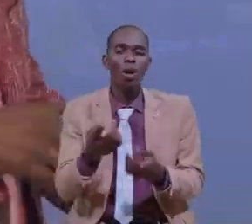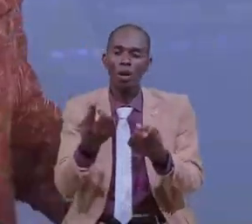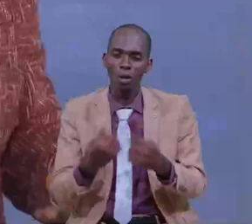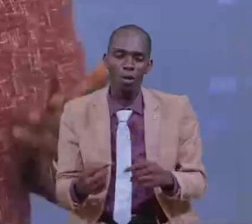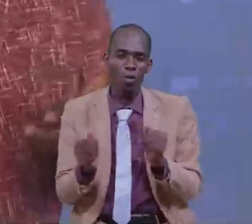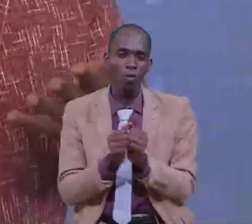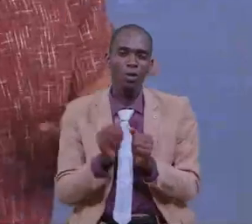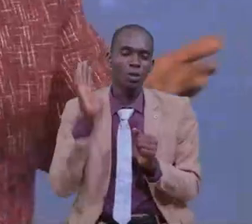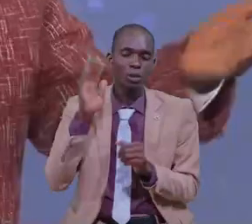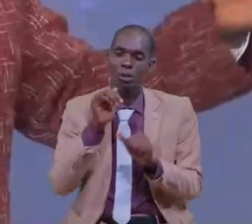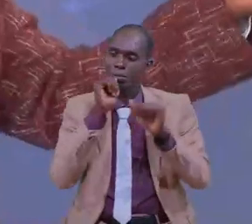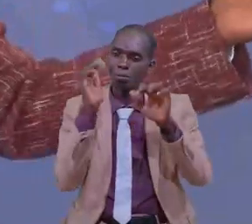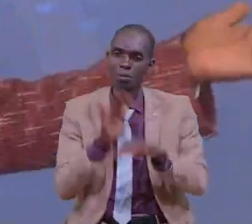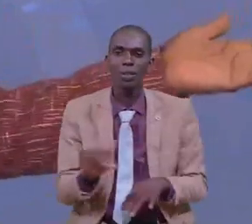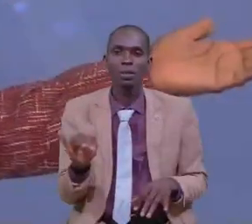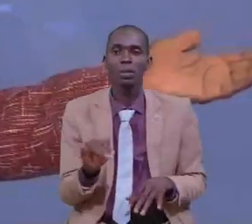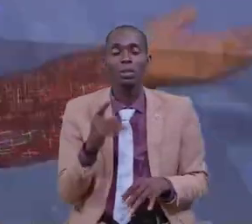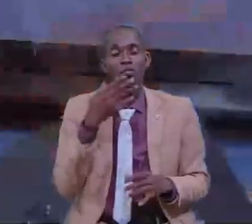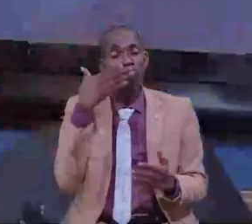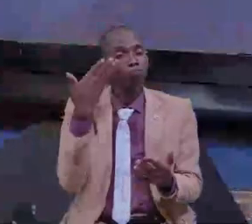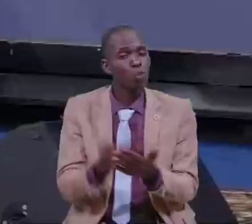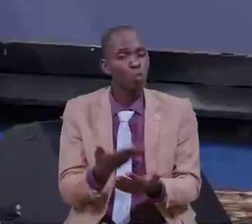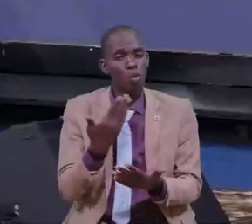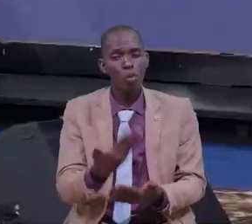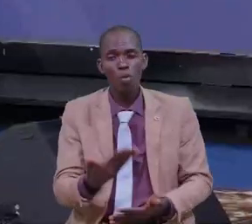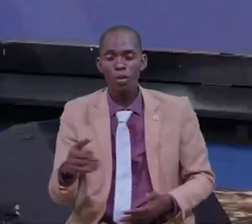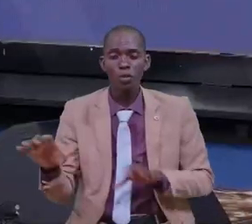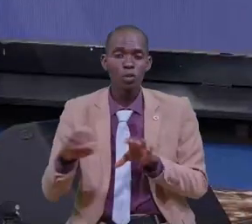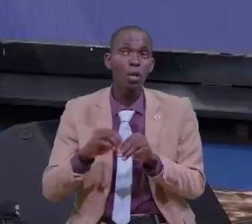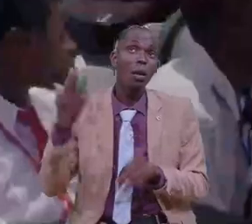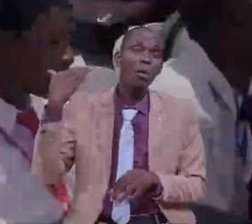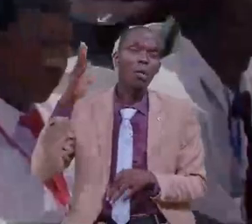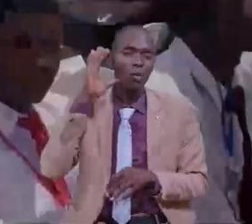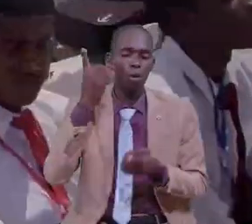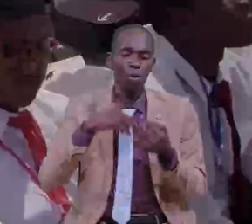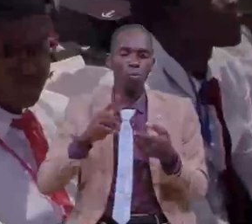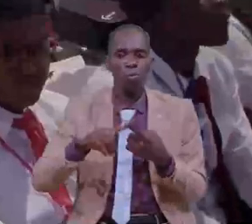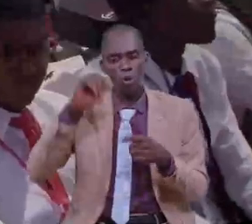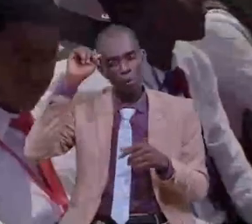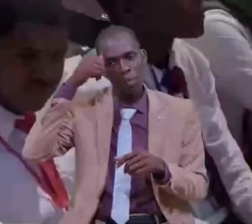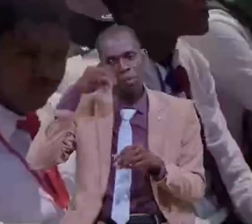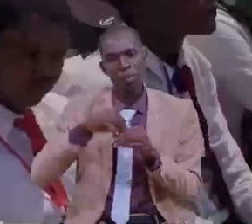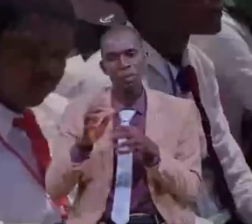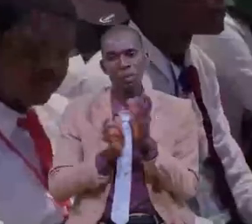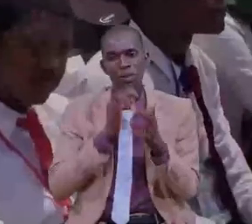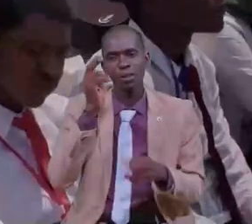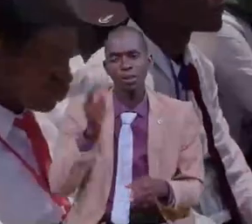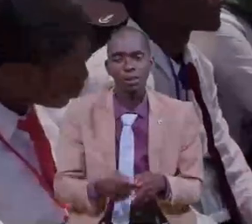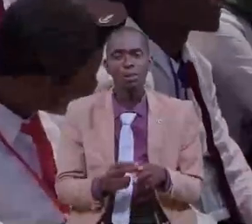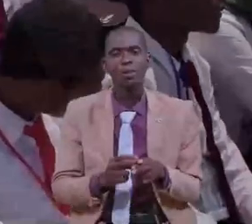pour sa recommandation. Les bonnes choses que tu as faites par le passé viendront pour en souvenir.